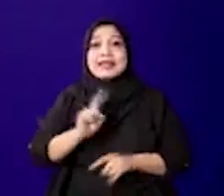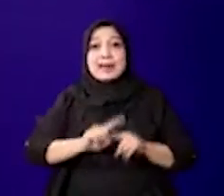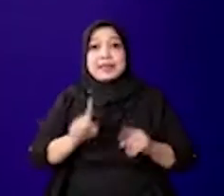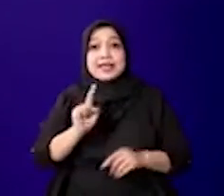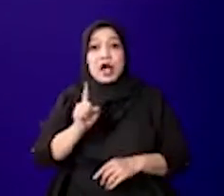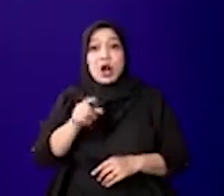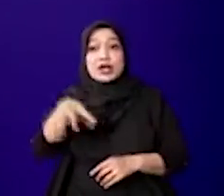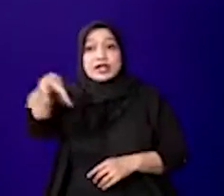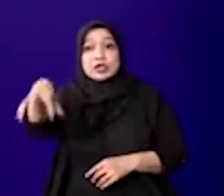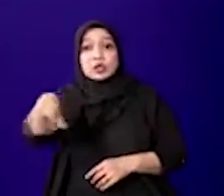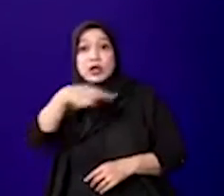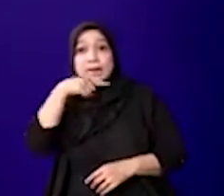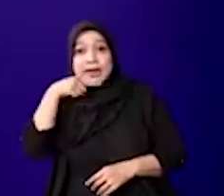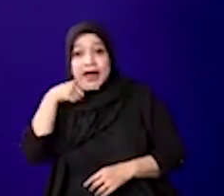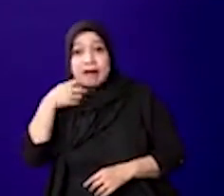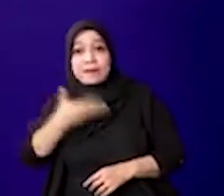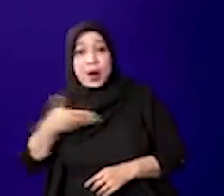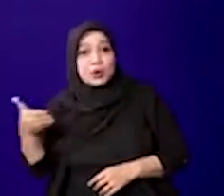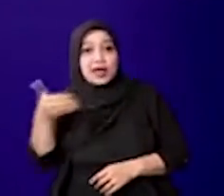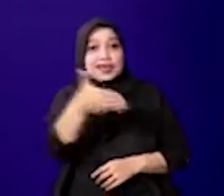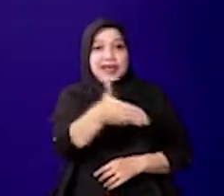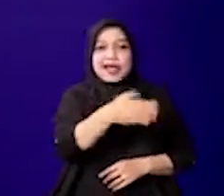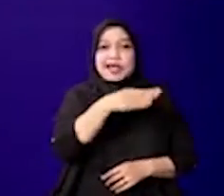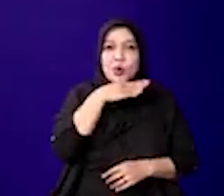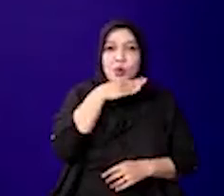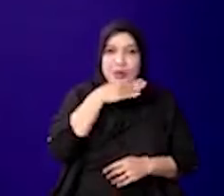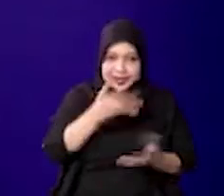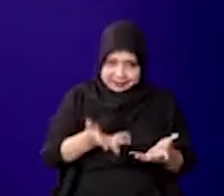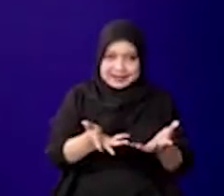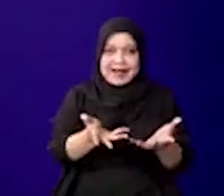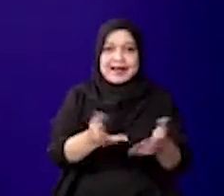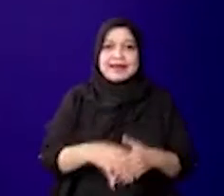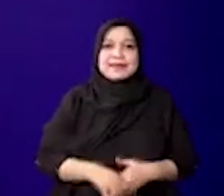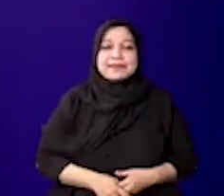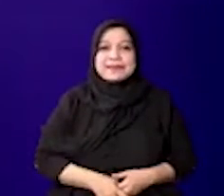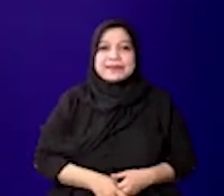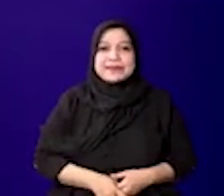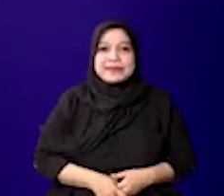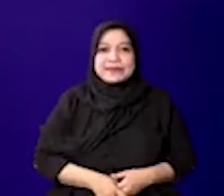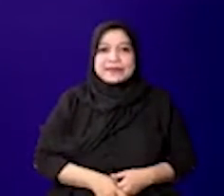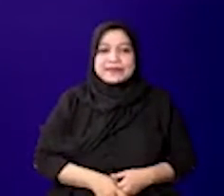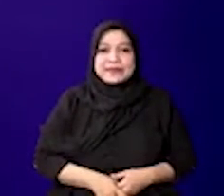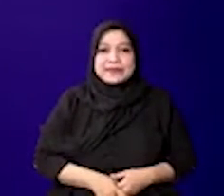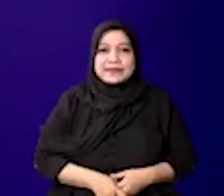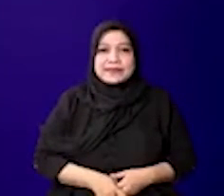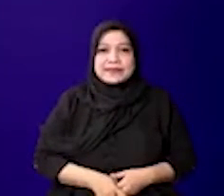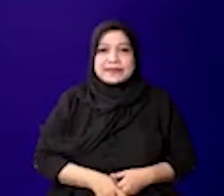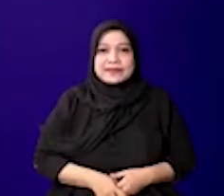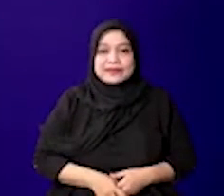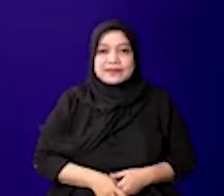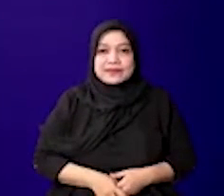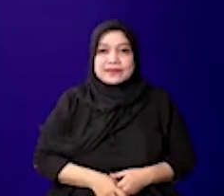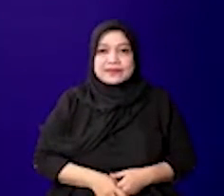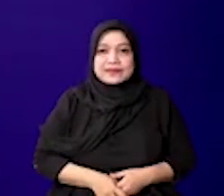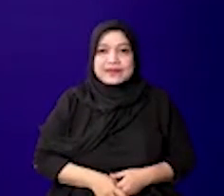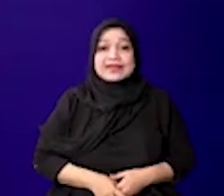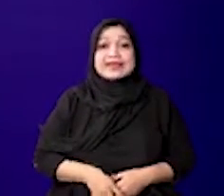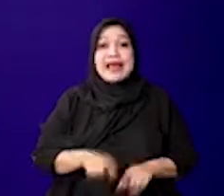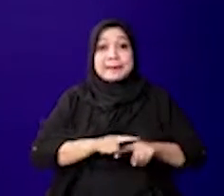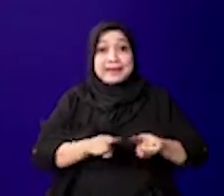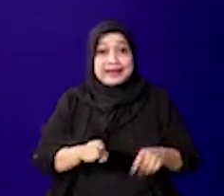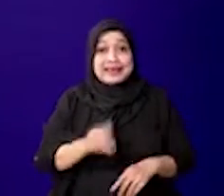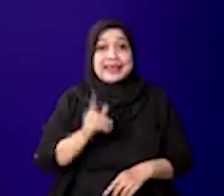silakan begitu tapi jangan lupa bahwa anda berada dari ee berasal dari zona merah kalau bisa